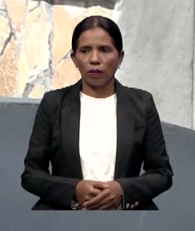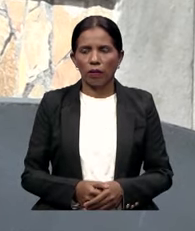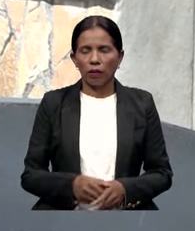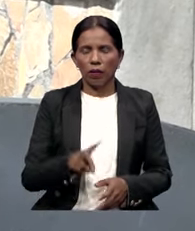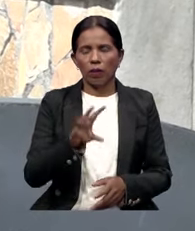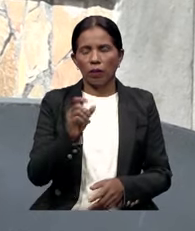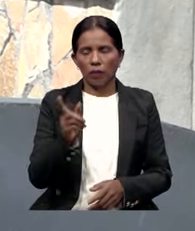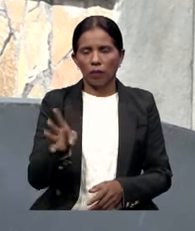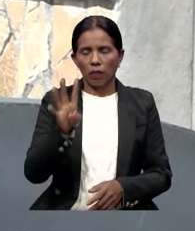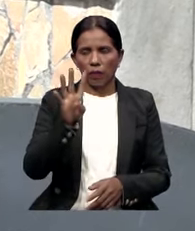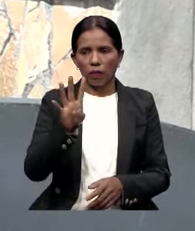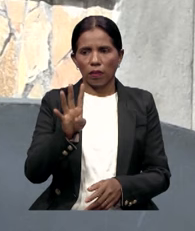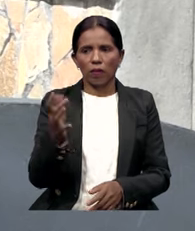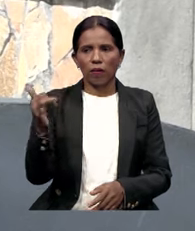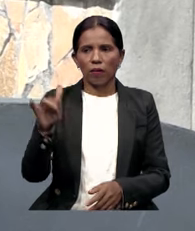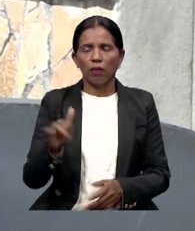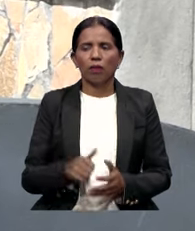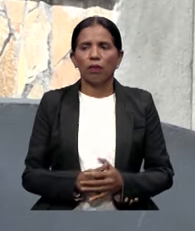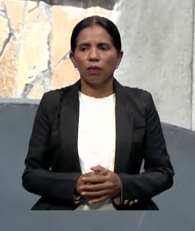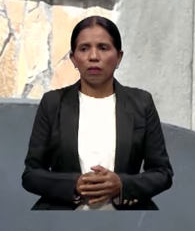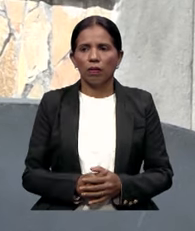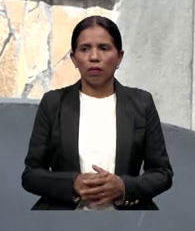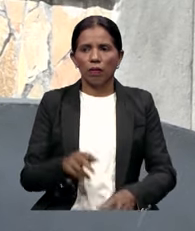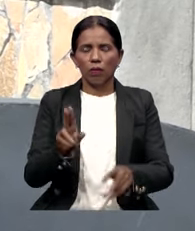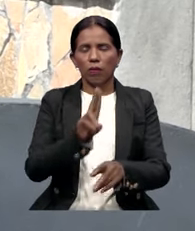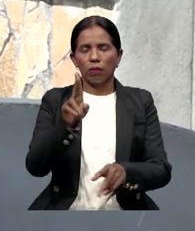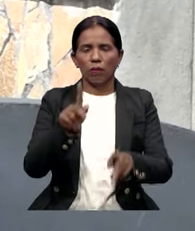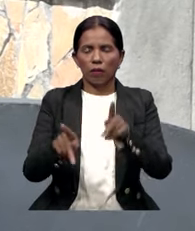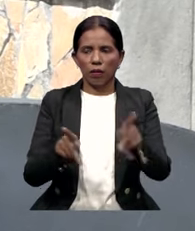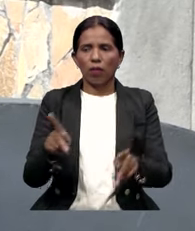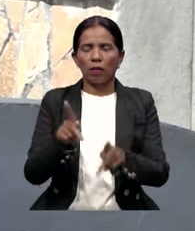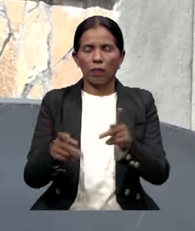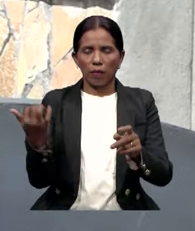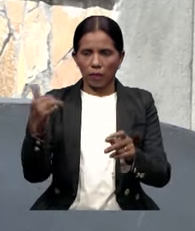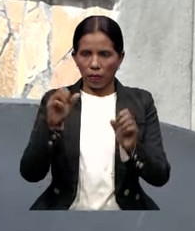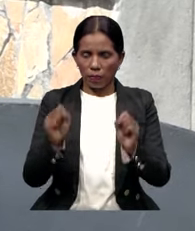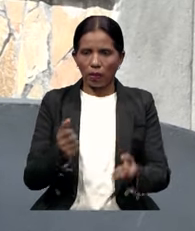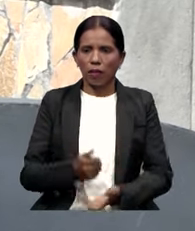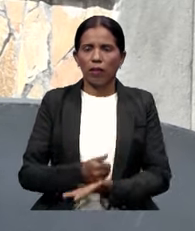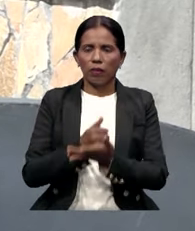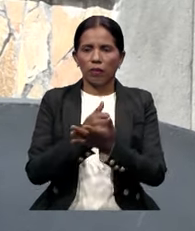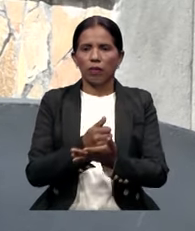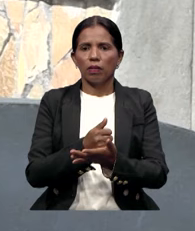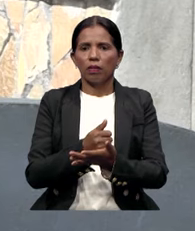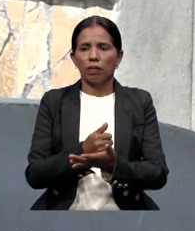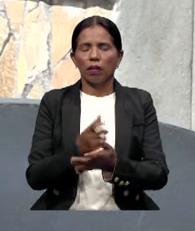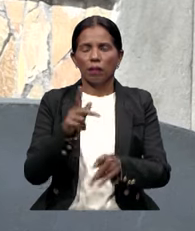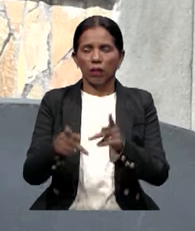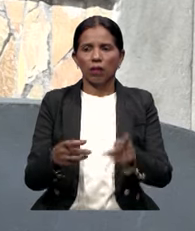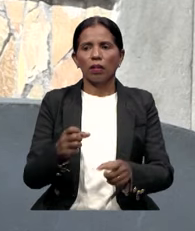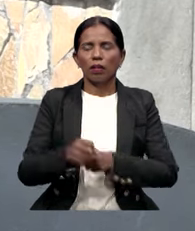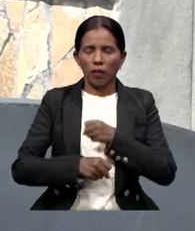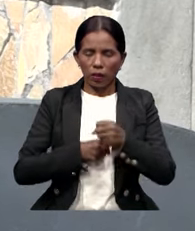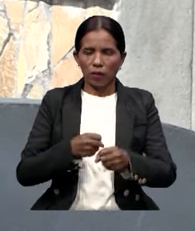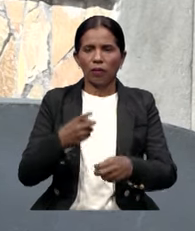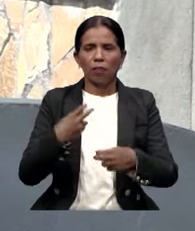2024 ne jere netik ba be povusira Odi bele povusira ida bele nebe kai terus los ba osa susah